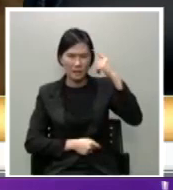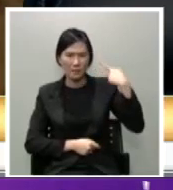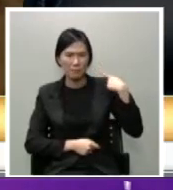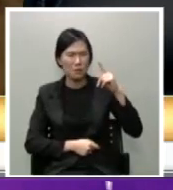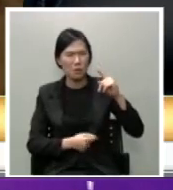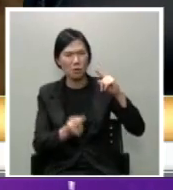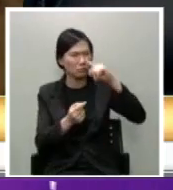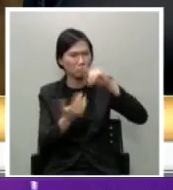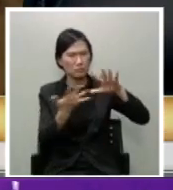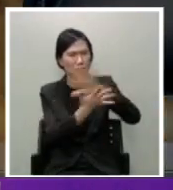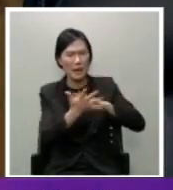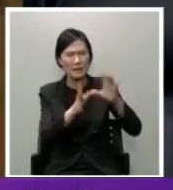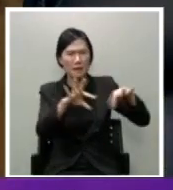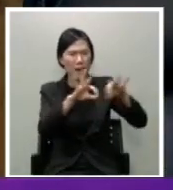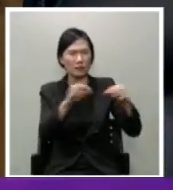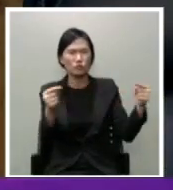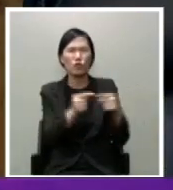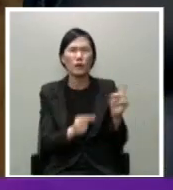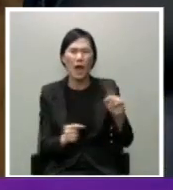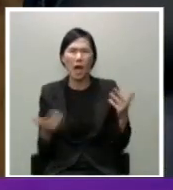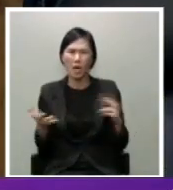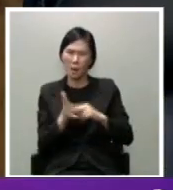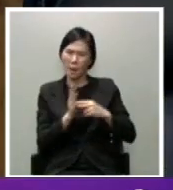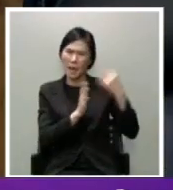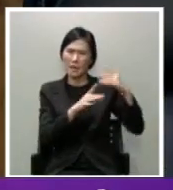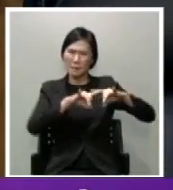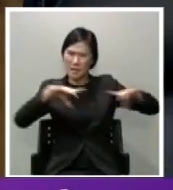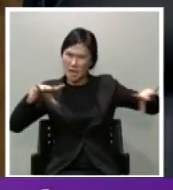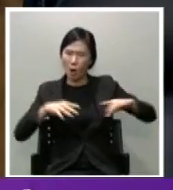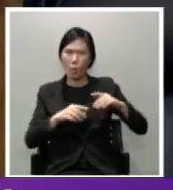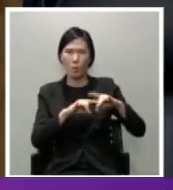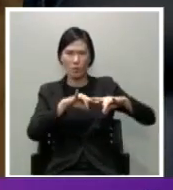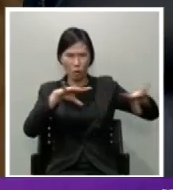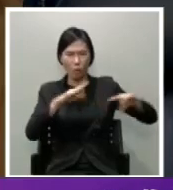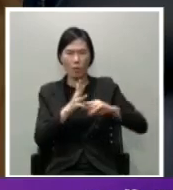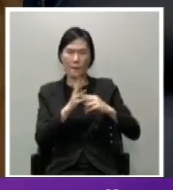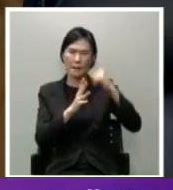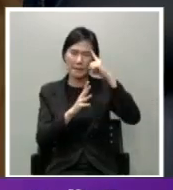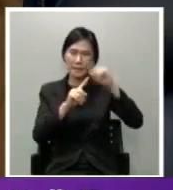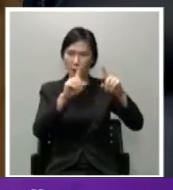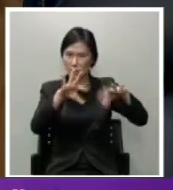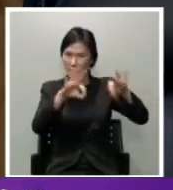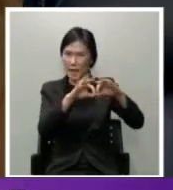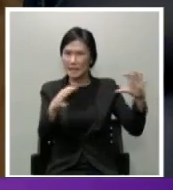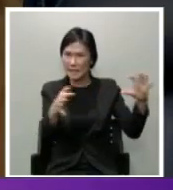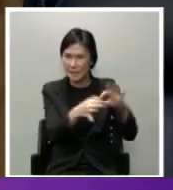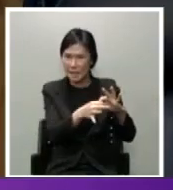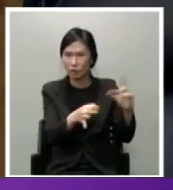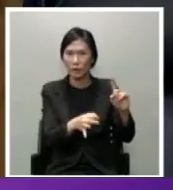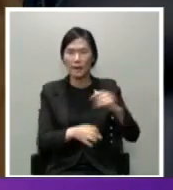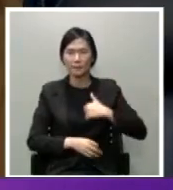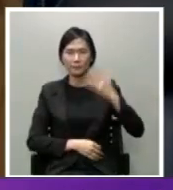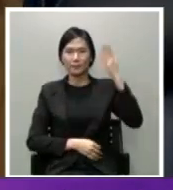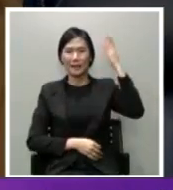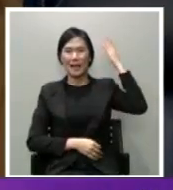ของประเทศที่จริงมันก็ไม่น่าจะเกี่ยวแต่มันจะเกี่ยวขึ้นมาก็เพราะว่าขณะที่เ